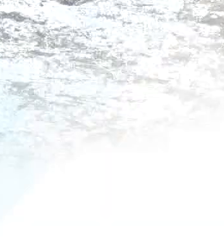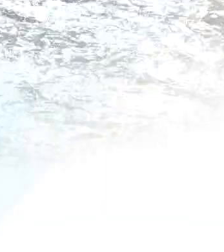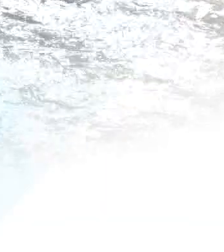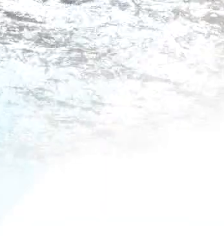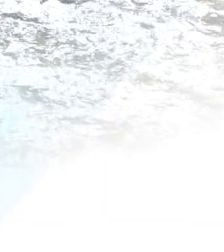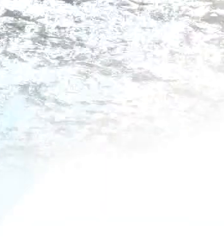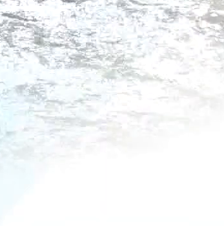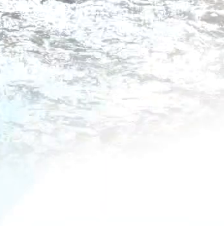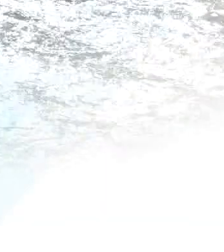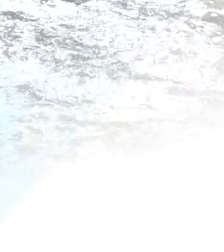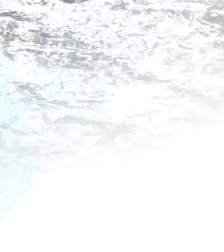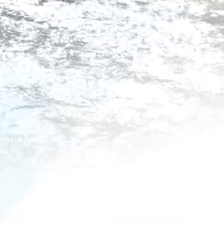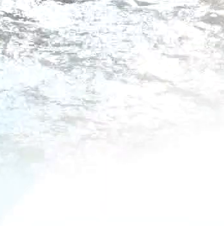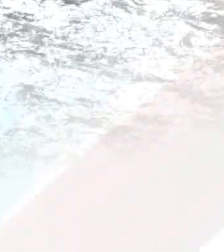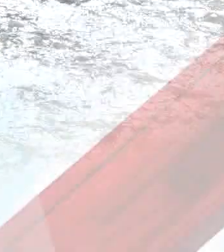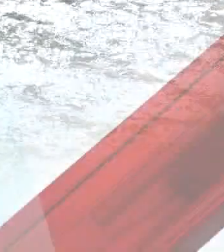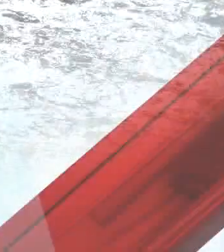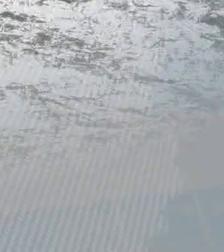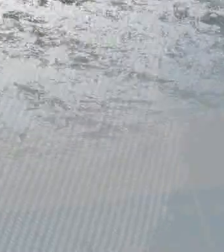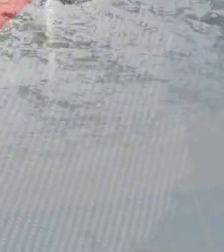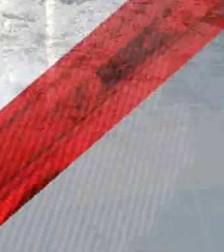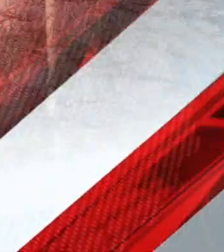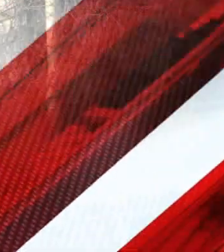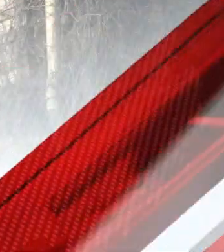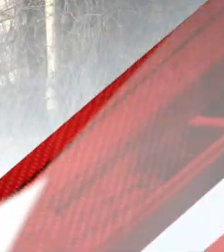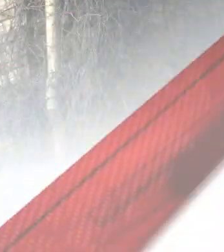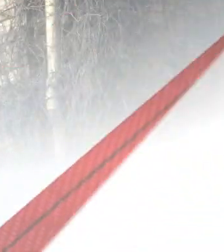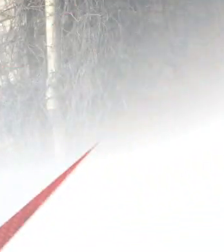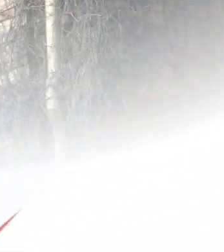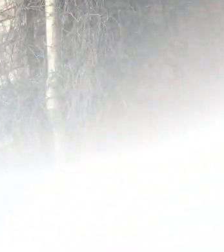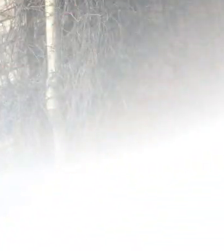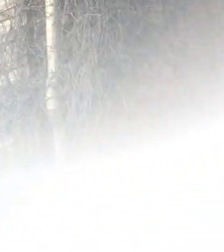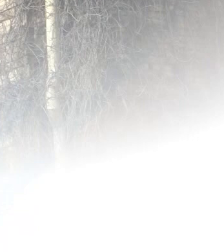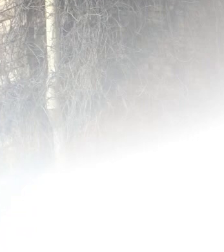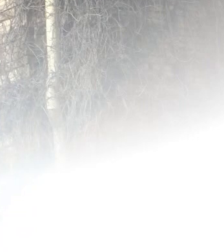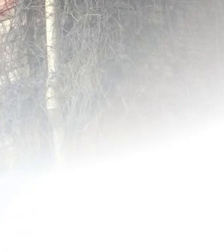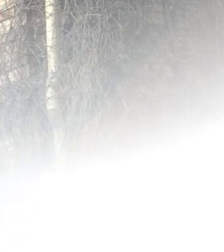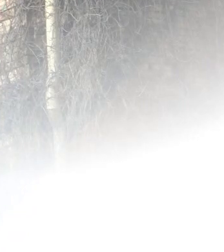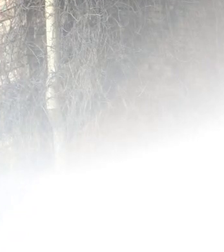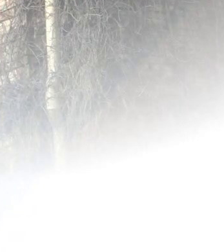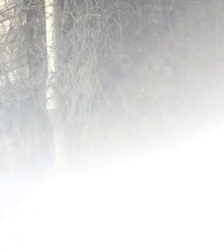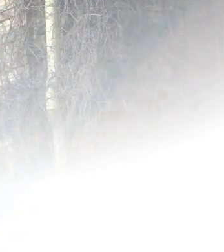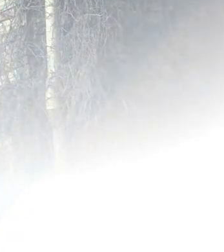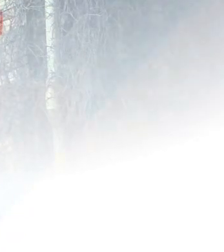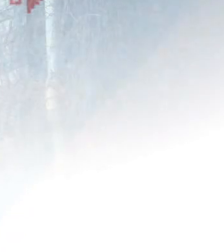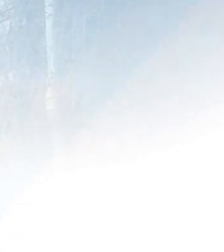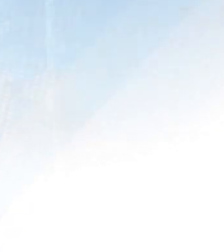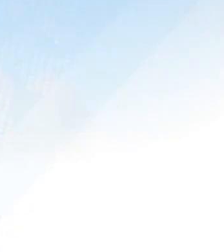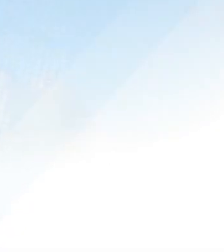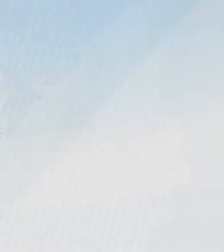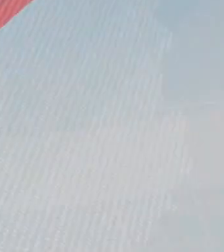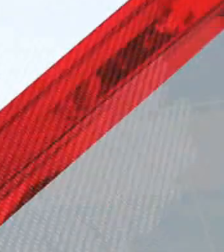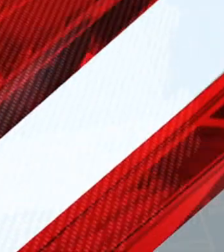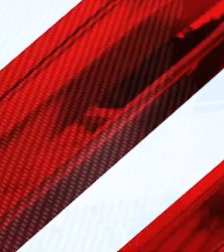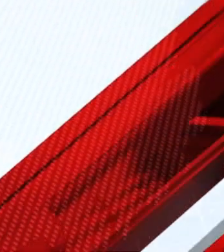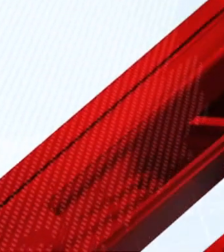– фядот. На гарадзеншыне гаварылі, калі на фядота на дубе апушка, аўса будзе поўная кадушка.